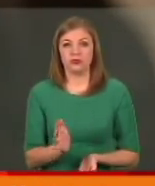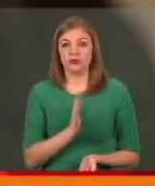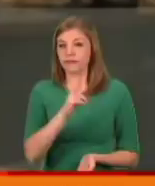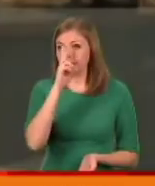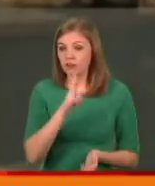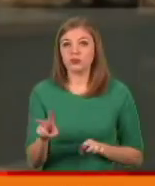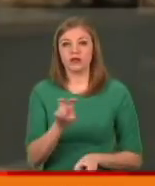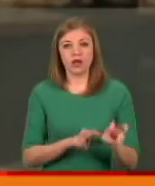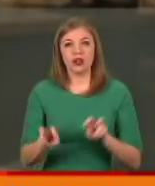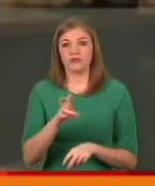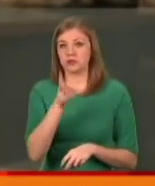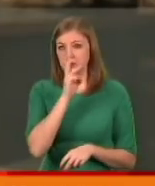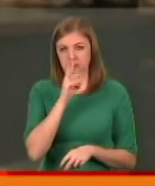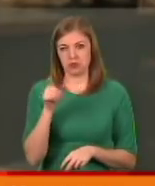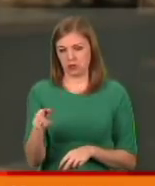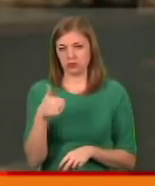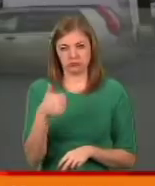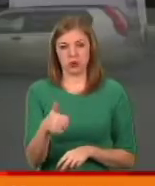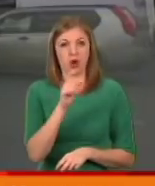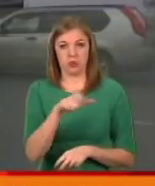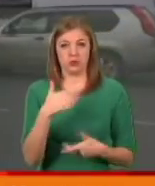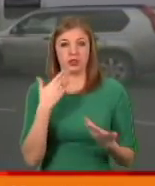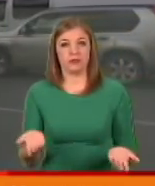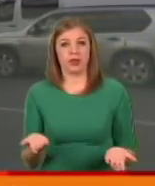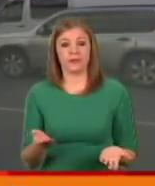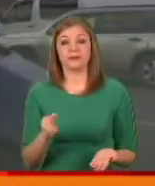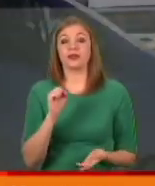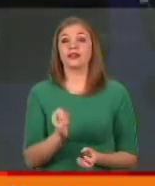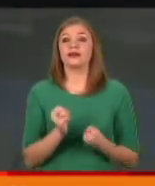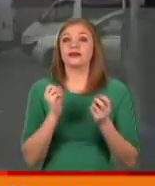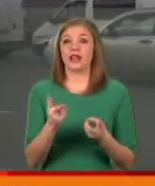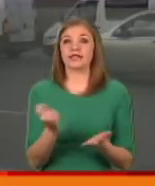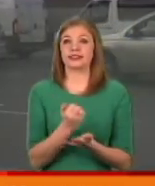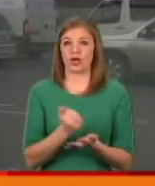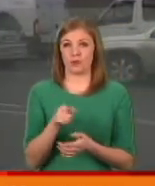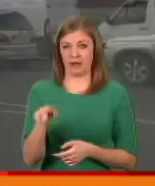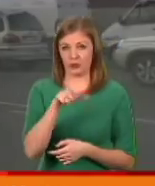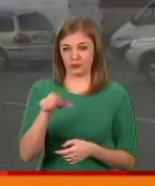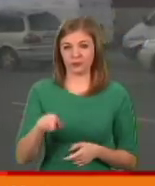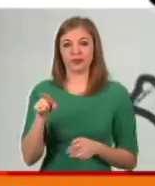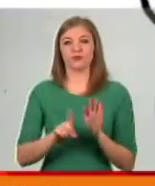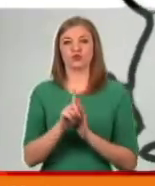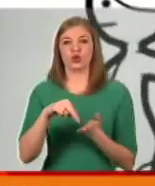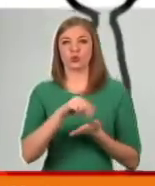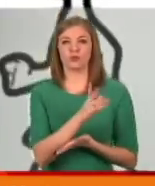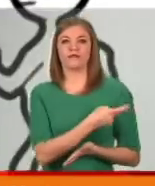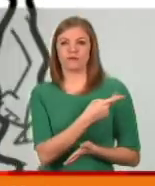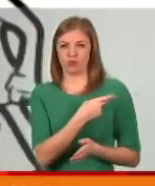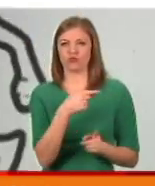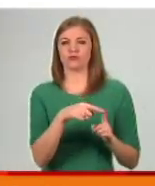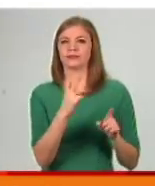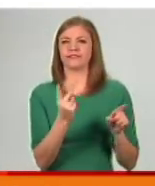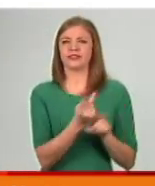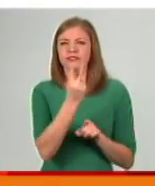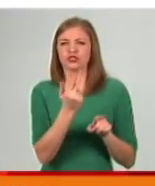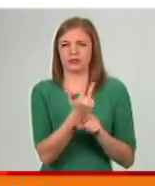2 місяців шукали. Зарплата там достатньо висока, немає людей. А тепер про те, як заробляють човники. По-перше, вони купують у Польщі товари